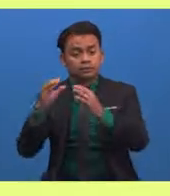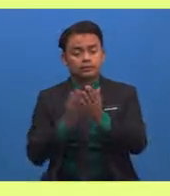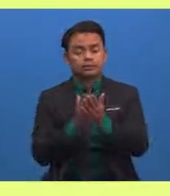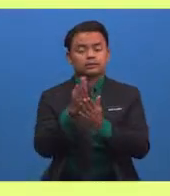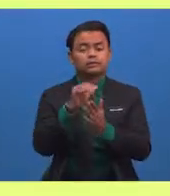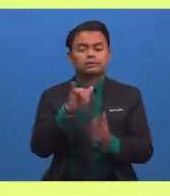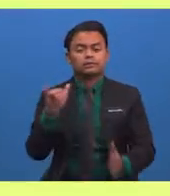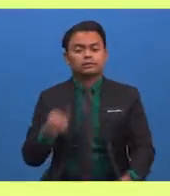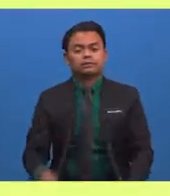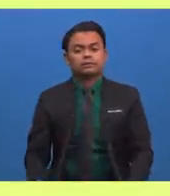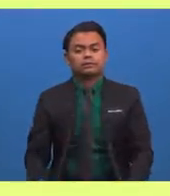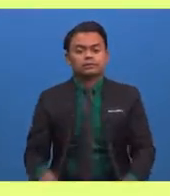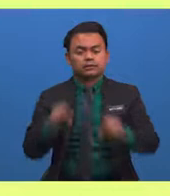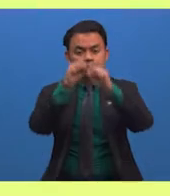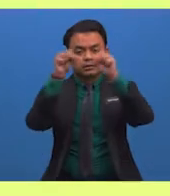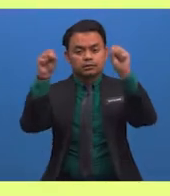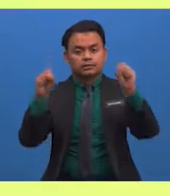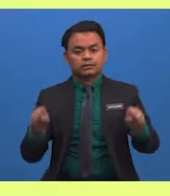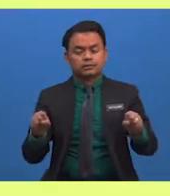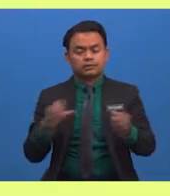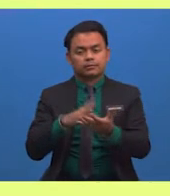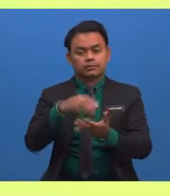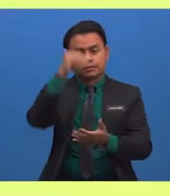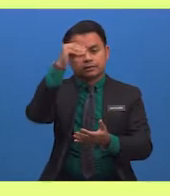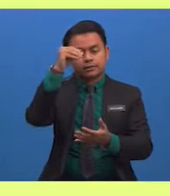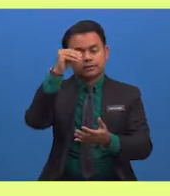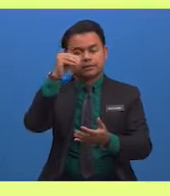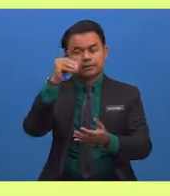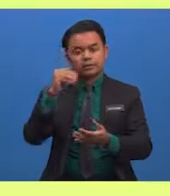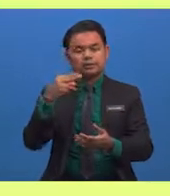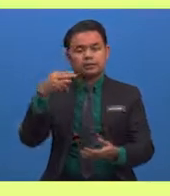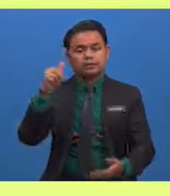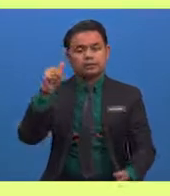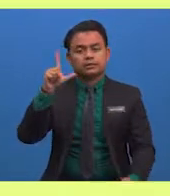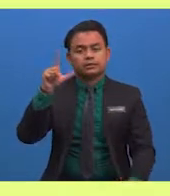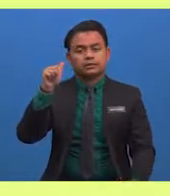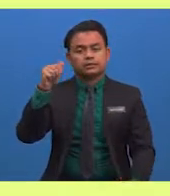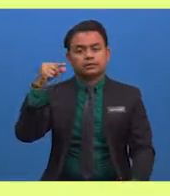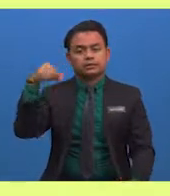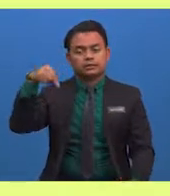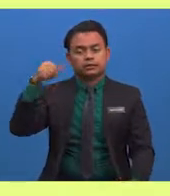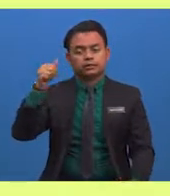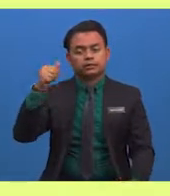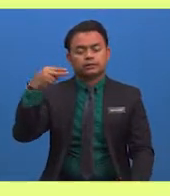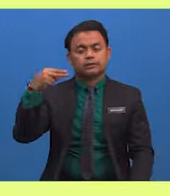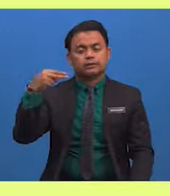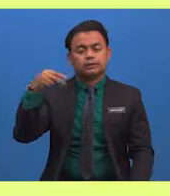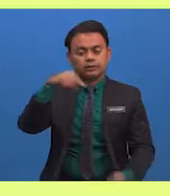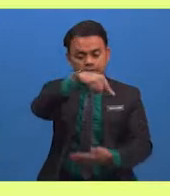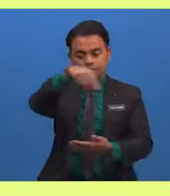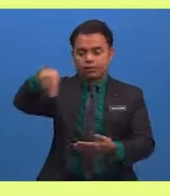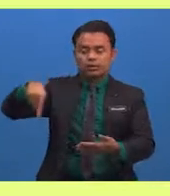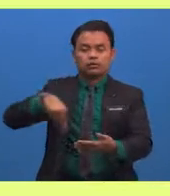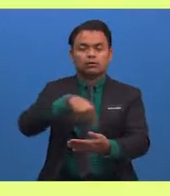ialah sistem pembelajaran halakah. Sistem halakah ialah sistem pendidikan terawal yang wujud